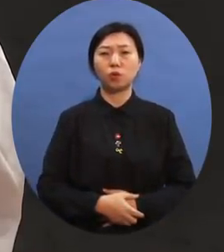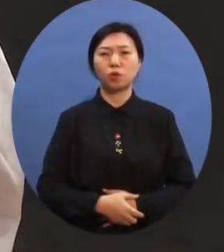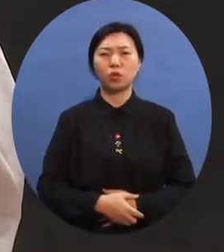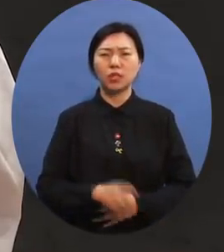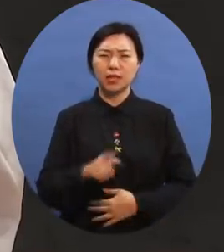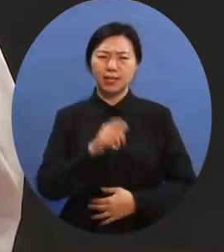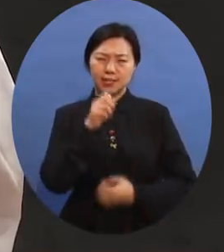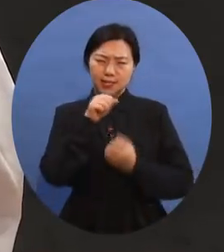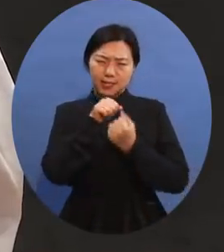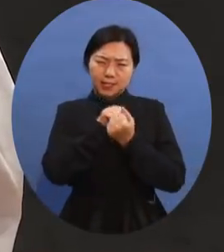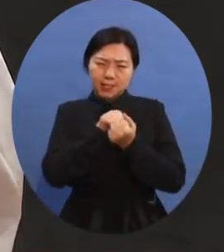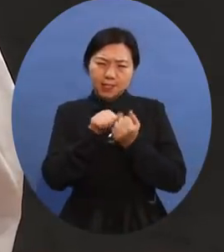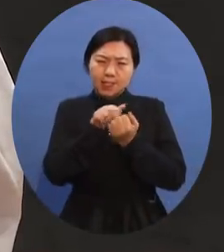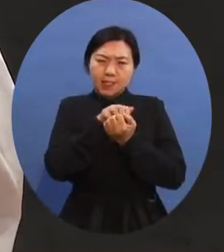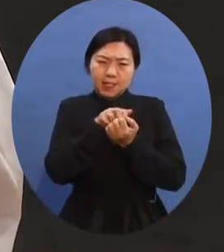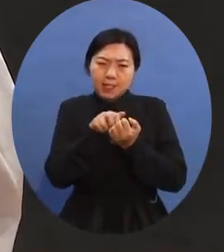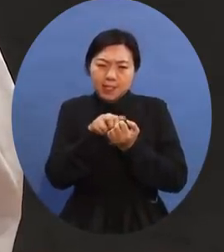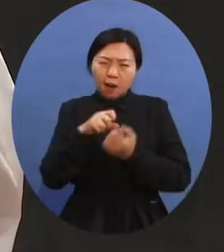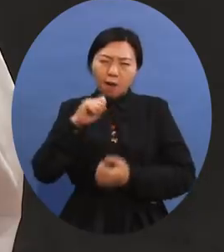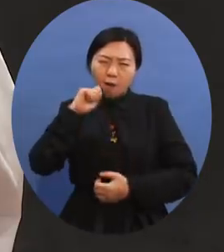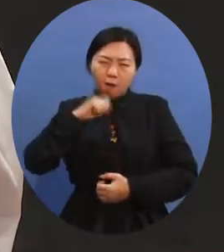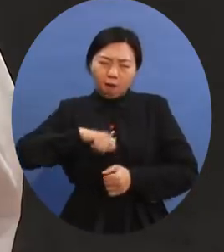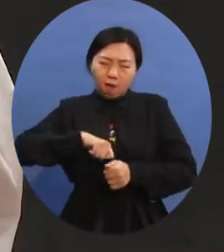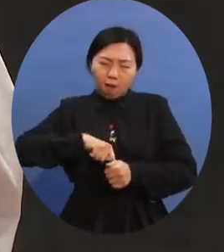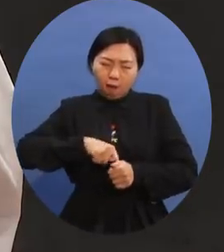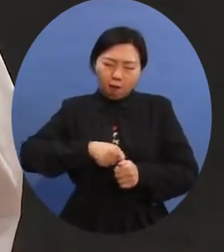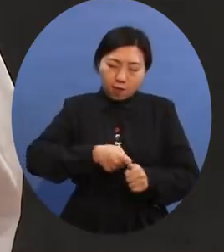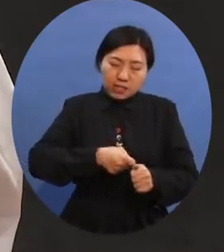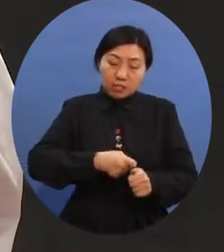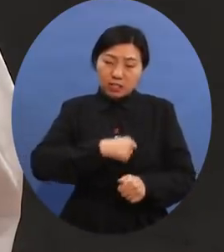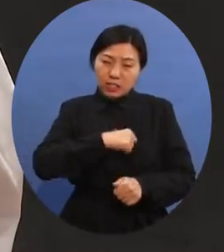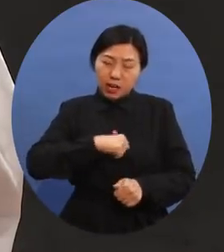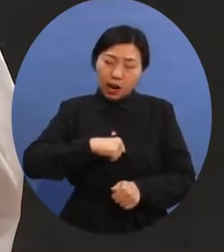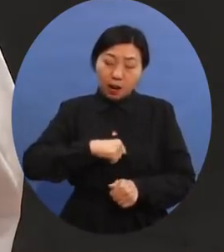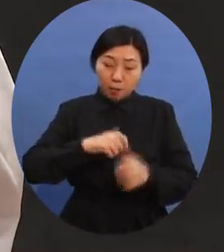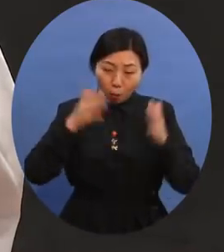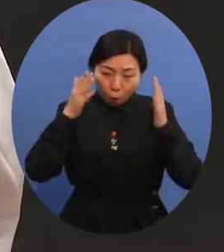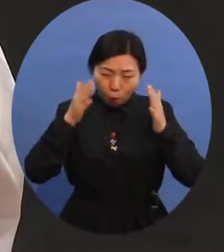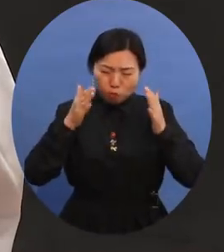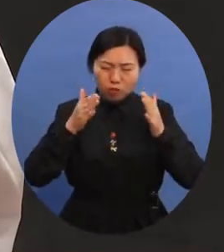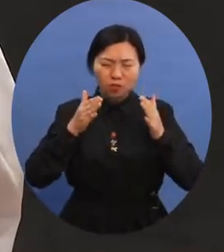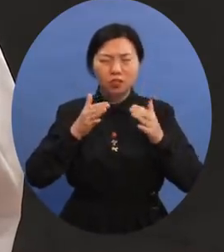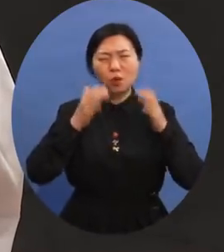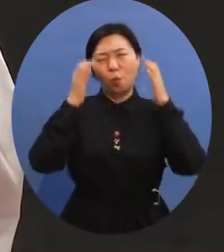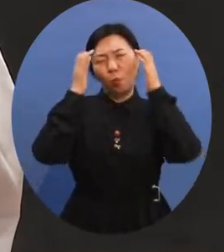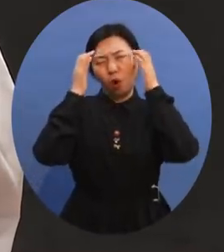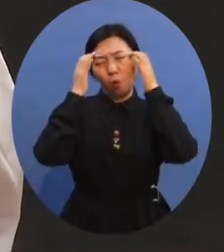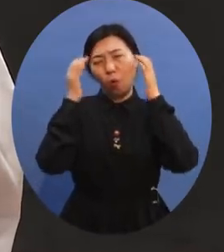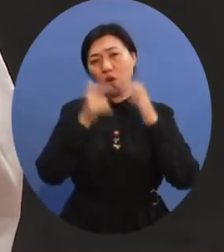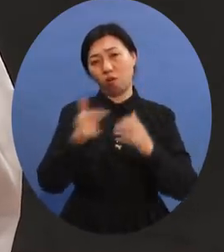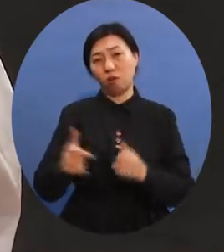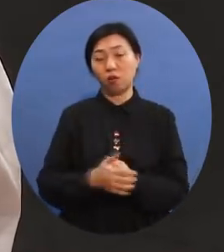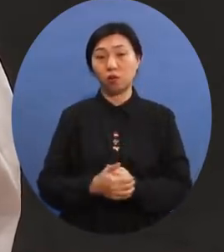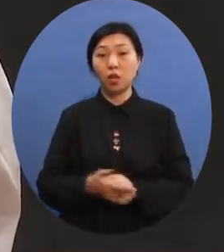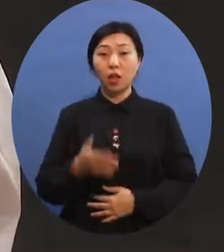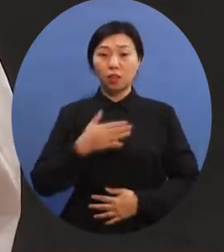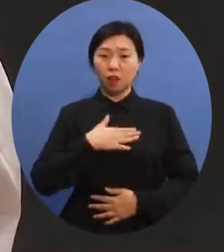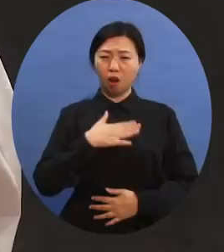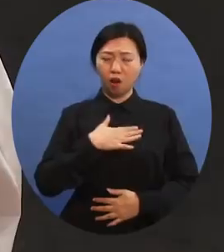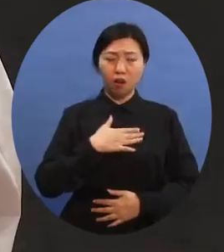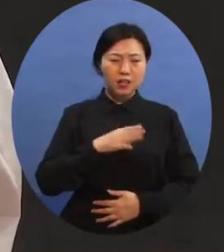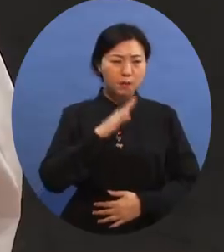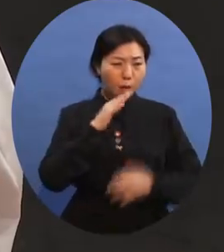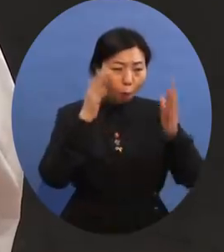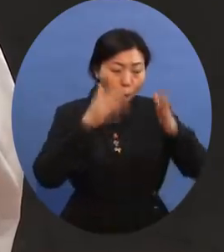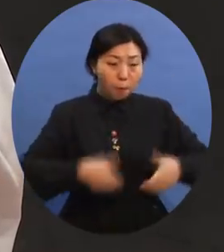그걸 일을 악담을 억지로 하지 말고. 억지로 하면 괴롭죠. 근데 이제, 자기 필요성도